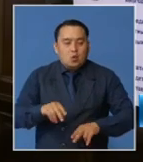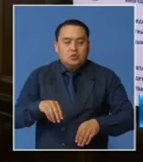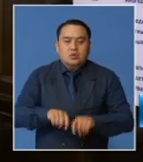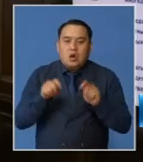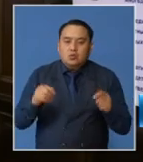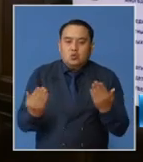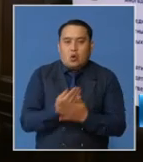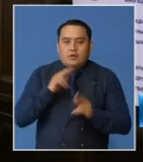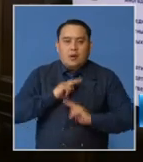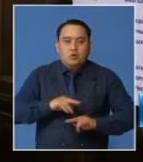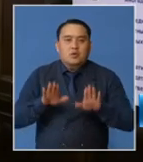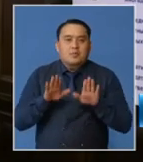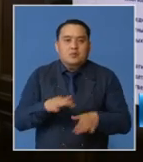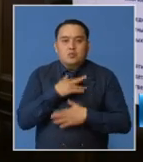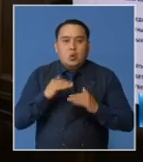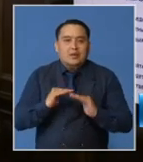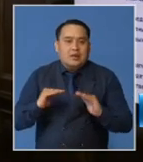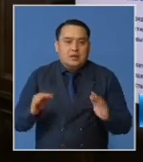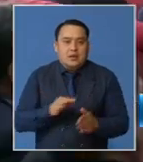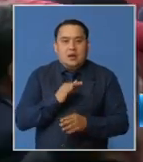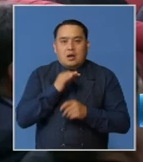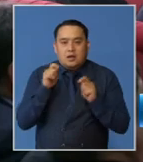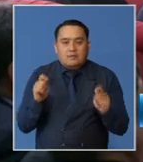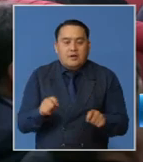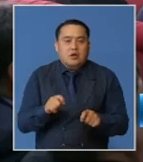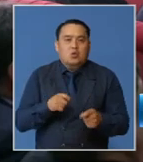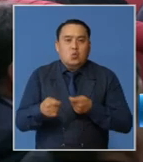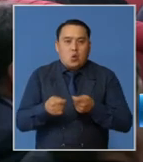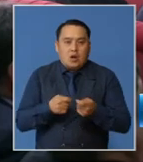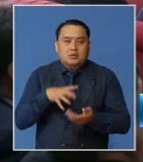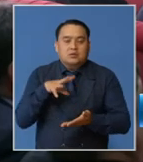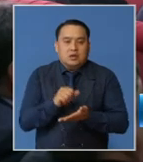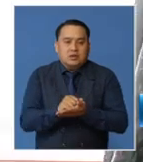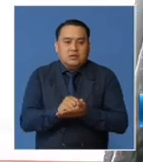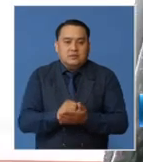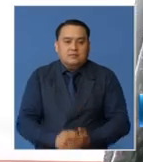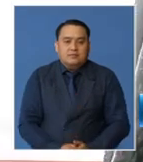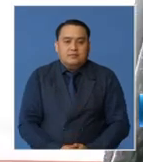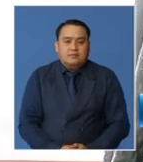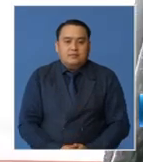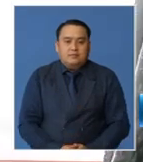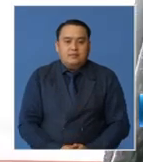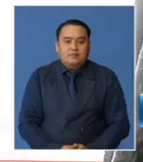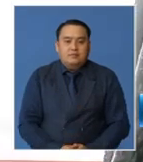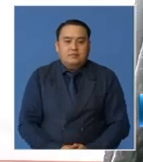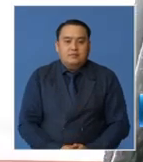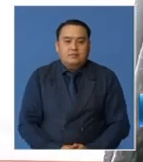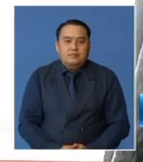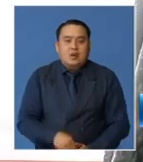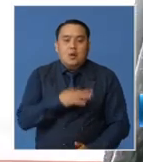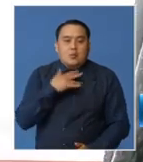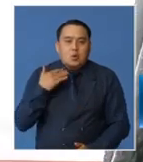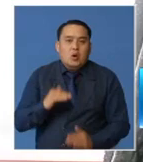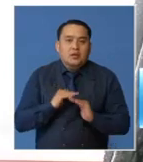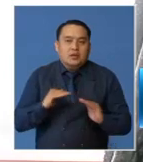созданию новых рабочих мест для многодетных, отметила руководитель управления координации занятости. Многодетных мам на сегодняшний